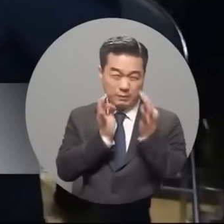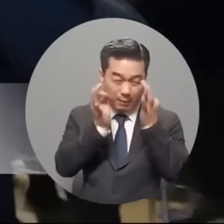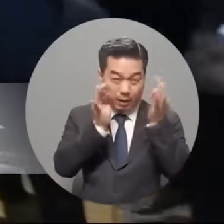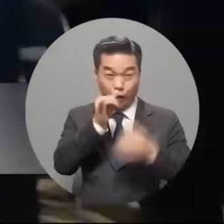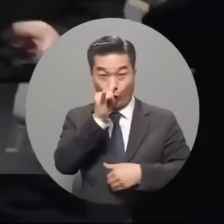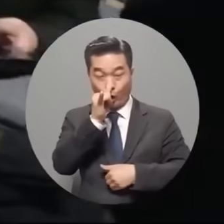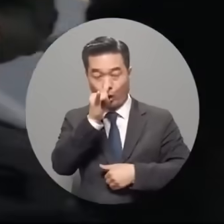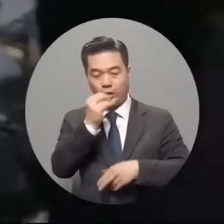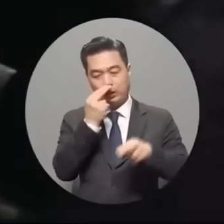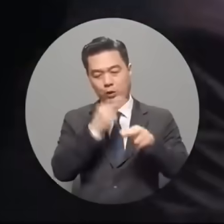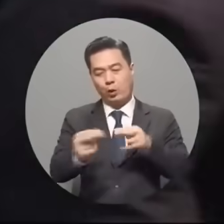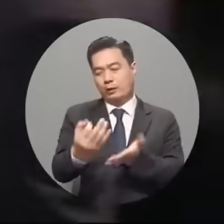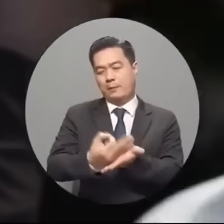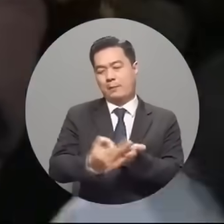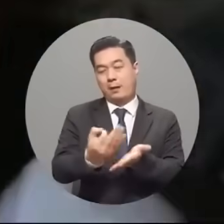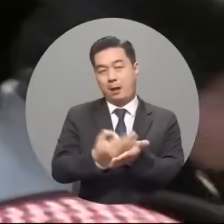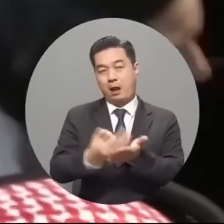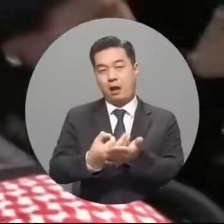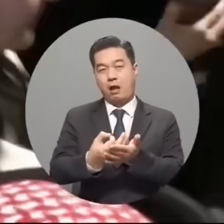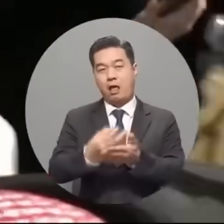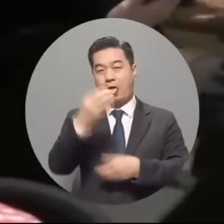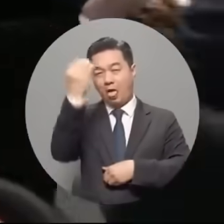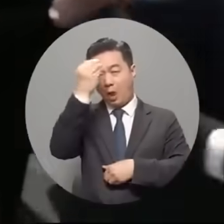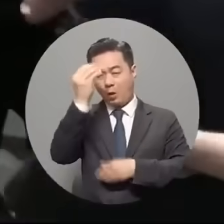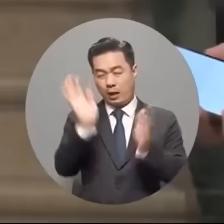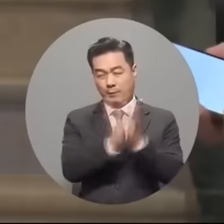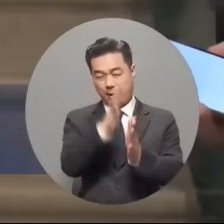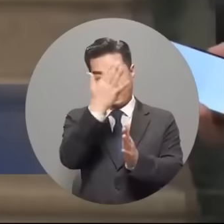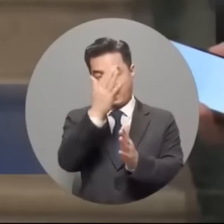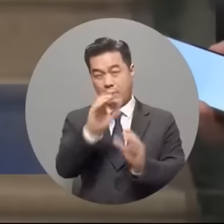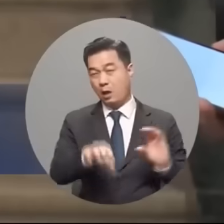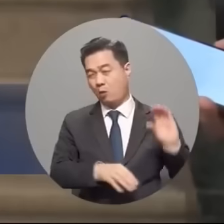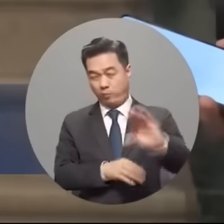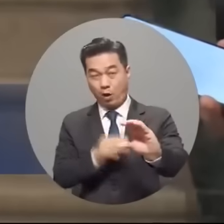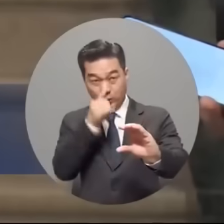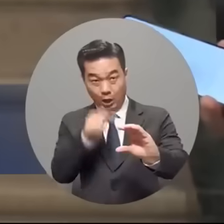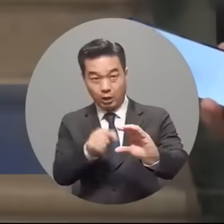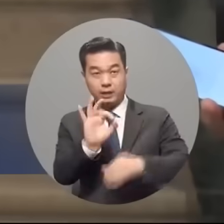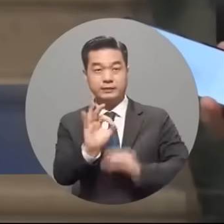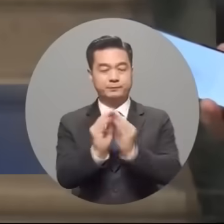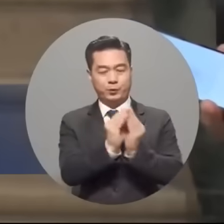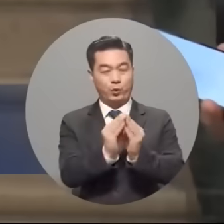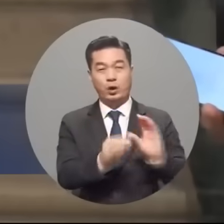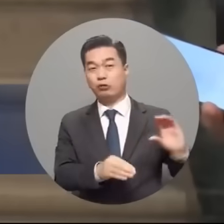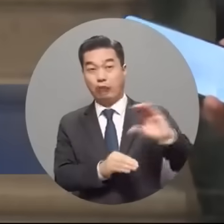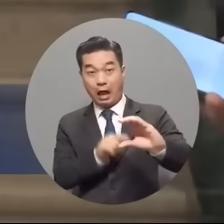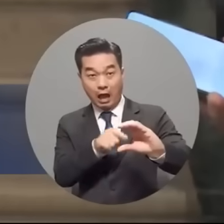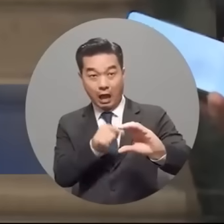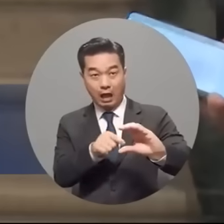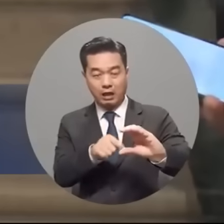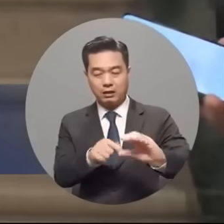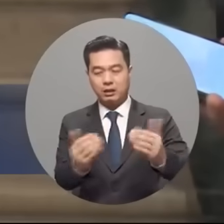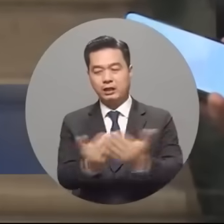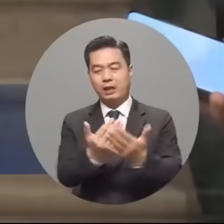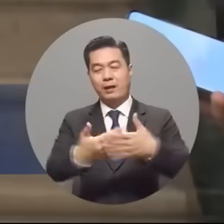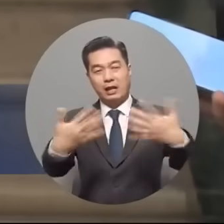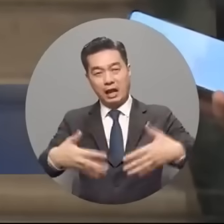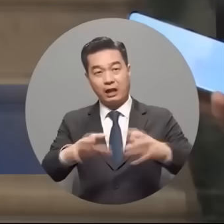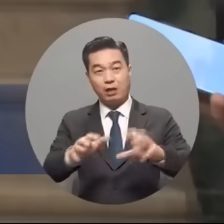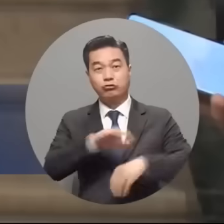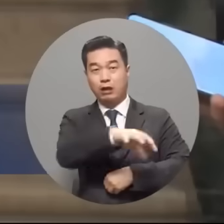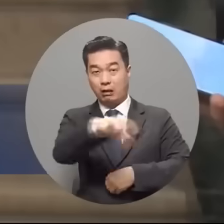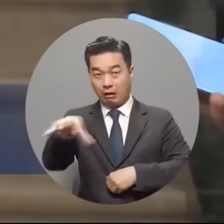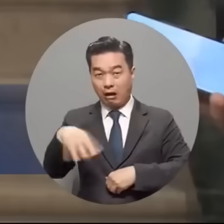5일 머니로 초호화 물량 공세를 폈습니다. 10조 원 이상의 투자를 저개발 국가에다가